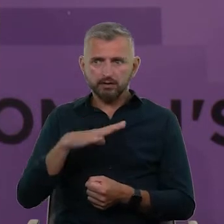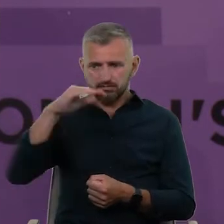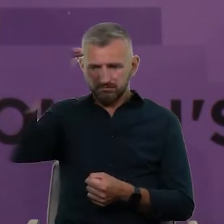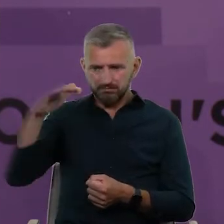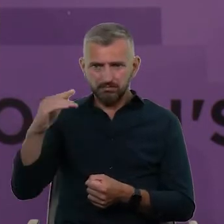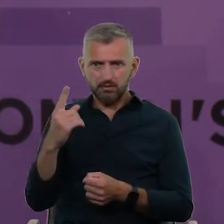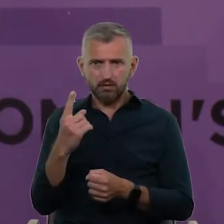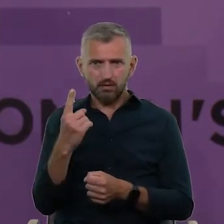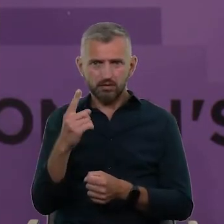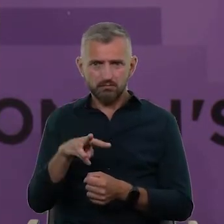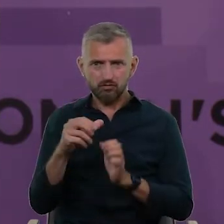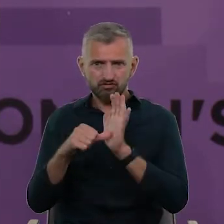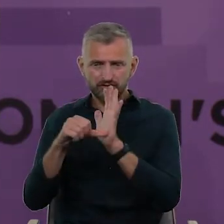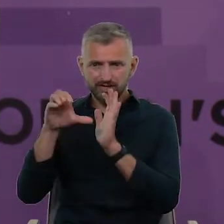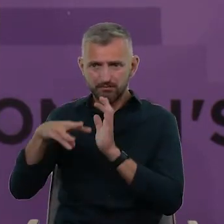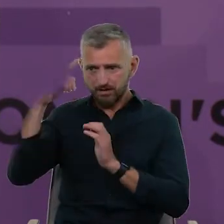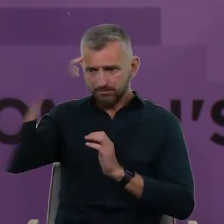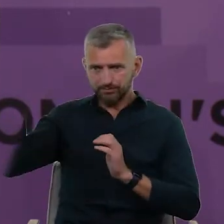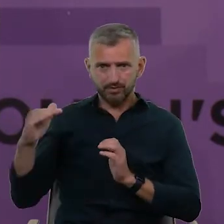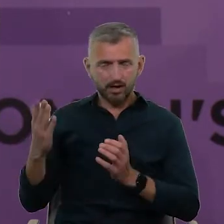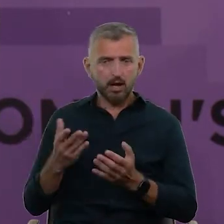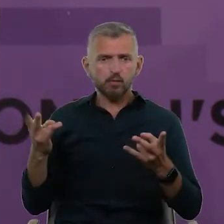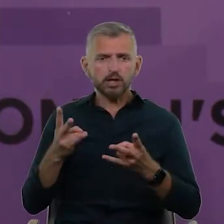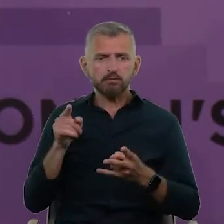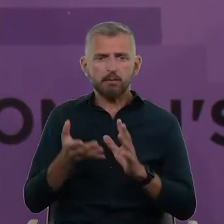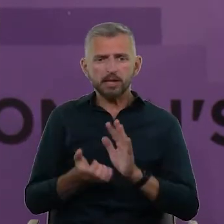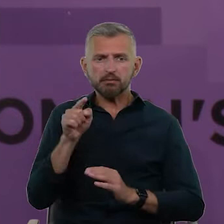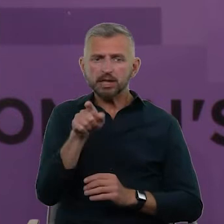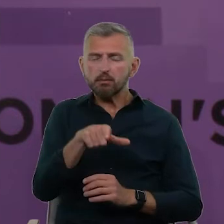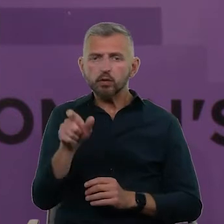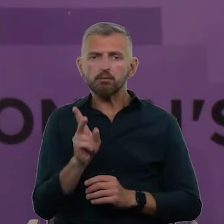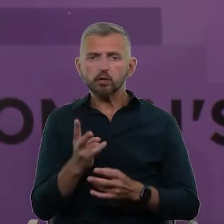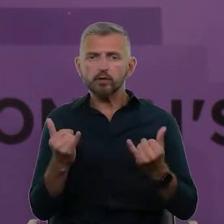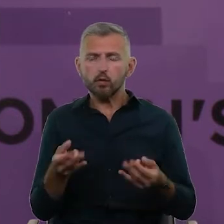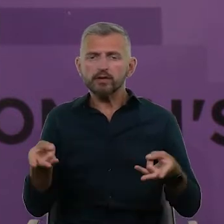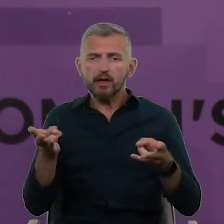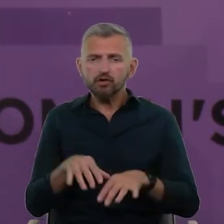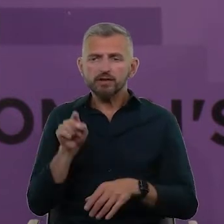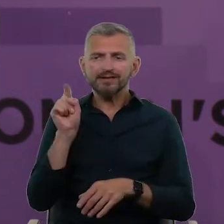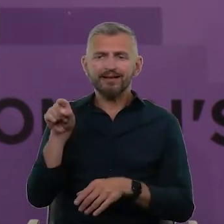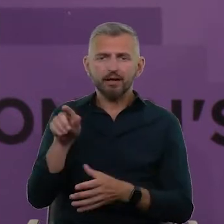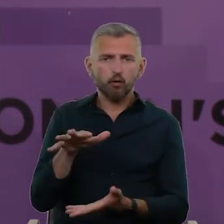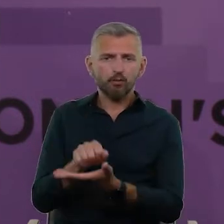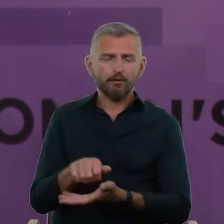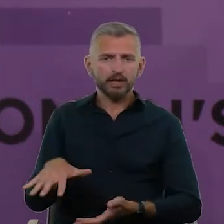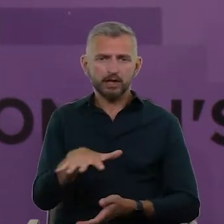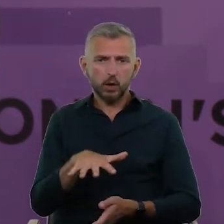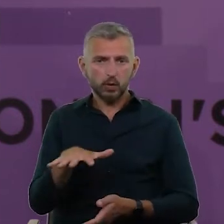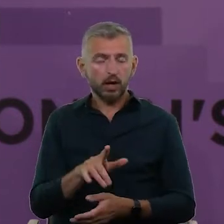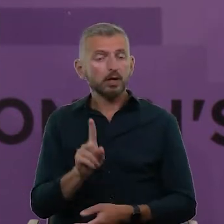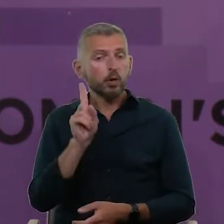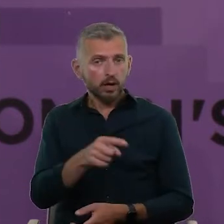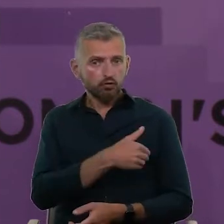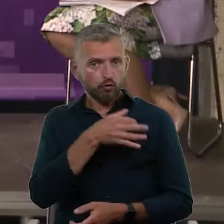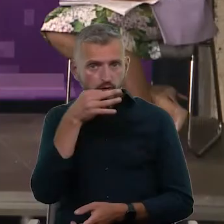1,60 м. І потрібна підтримка тим людям, які сьогодні залишились на тих окупованих територіях. До речі,